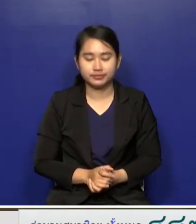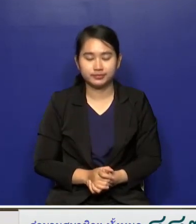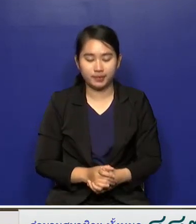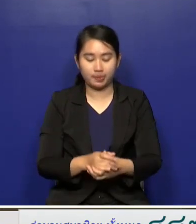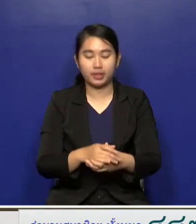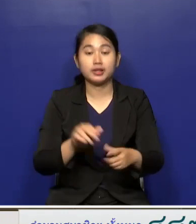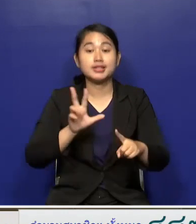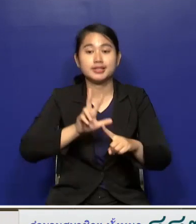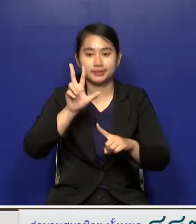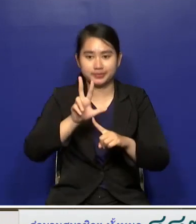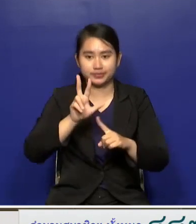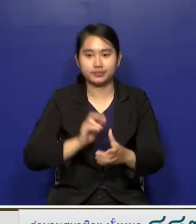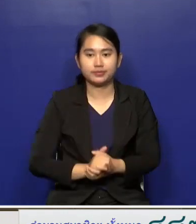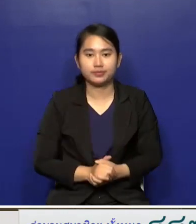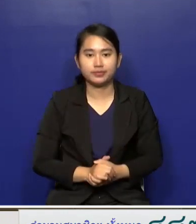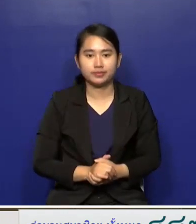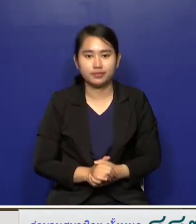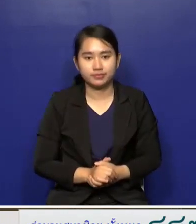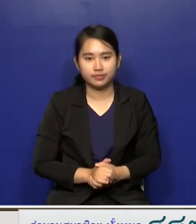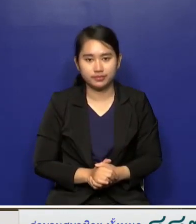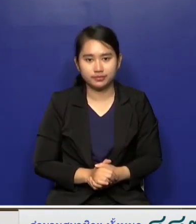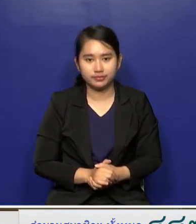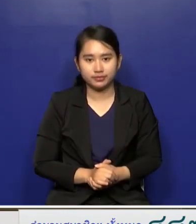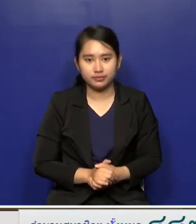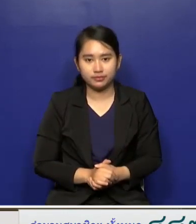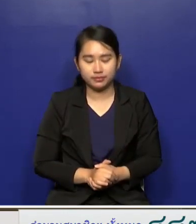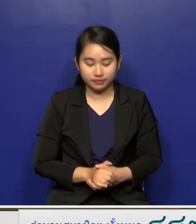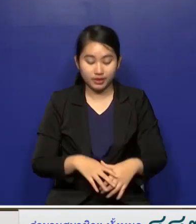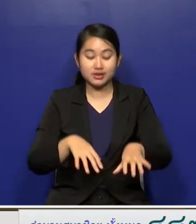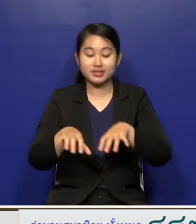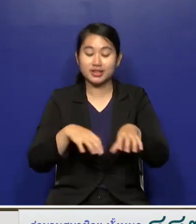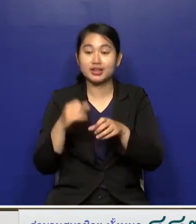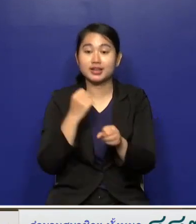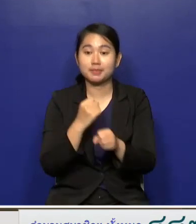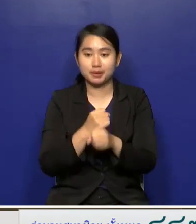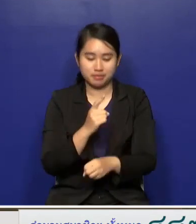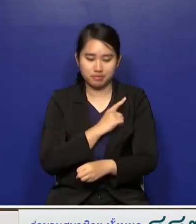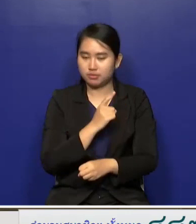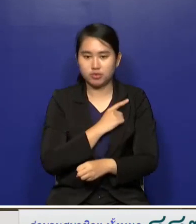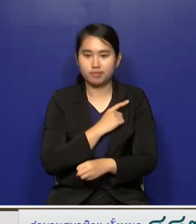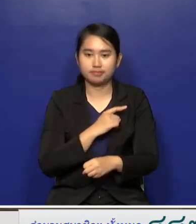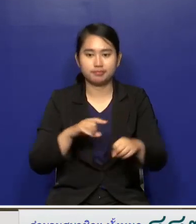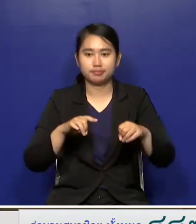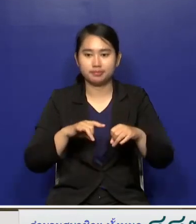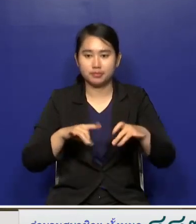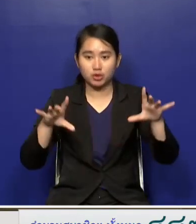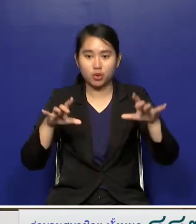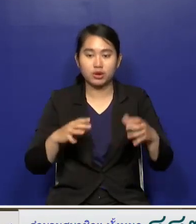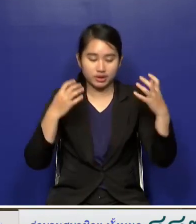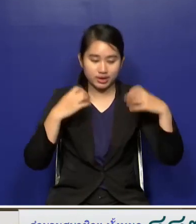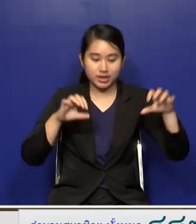ก็คือว่าเมื่อการจัดสรรภารกิจไม่ลงตัวระหว่างส่วนราชการ